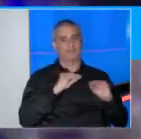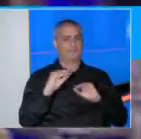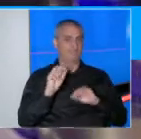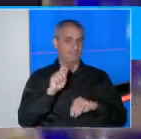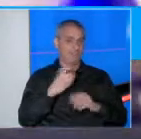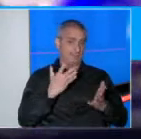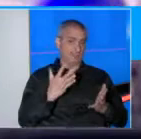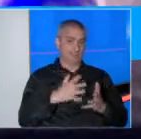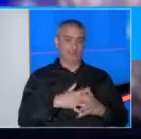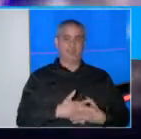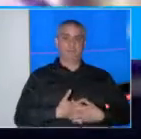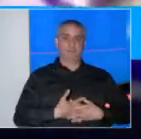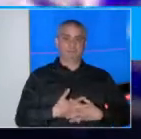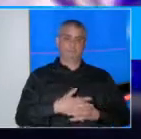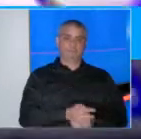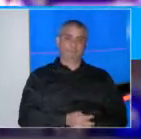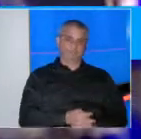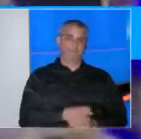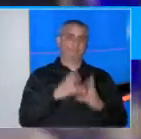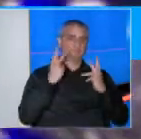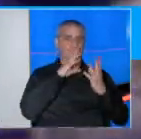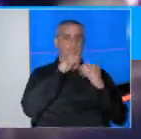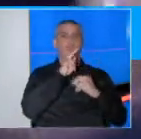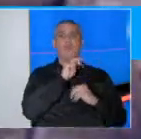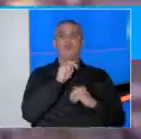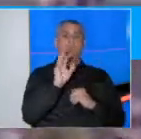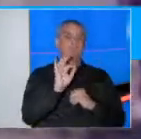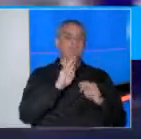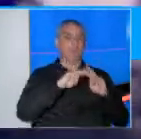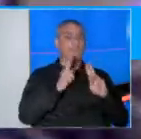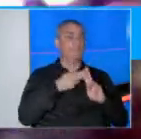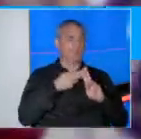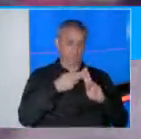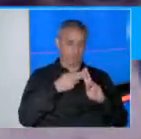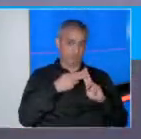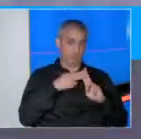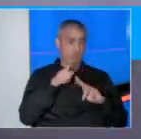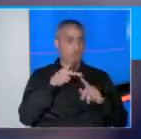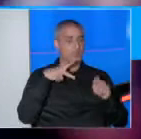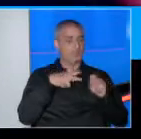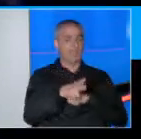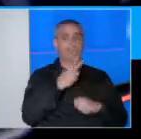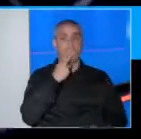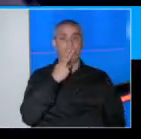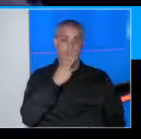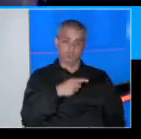הכנסת, שבו בעיקר דיברו על הנושא הבינלאומי שהוא גמילה מעישון,